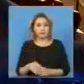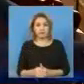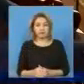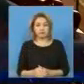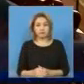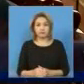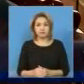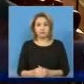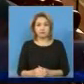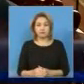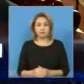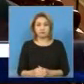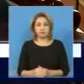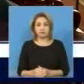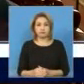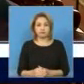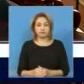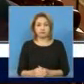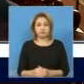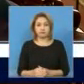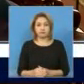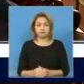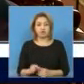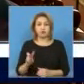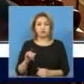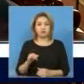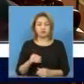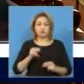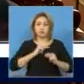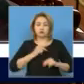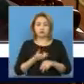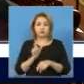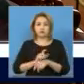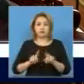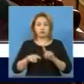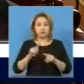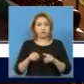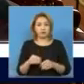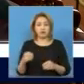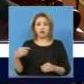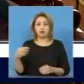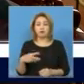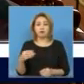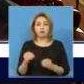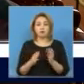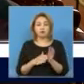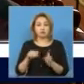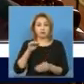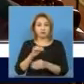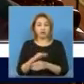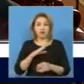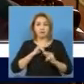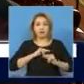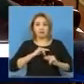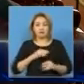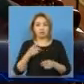Крытый, я бы сказал, иногда чересчур он... Жолдас өте еңбекқор, бауырмал адам. 2019 жылы қатарымдыға қосылды. Әпкесі